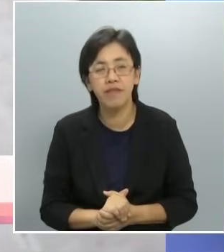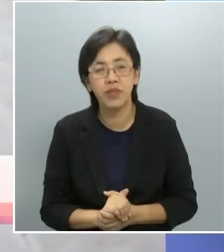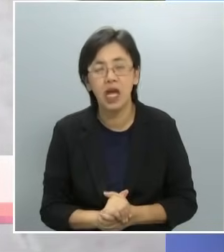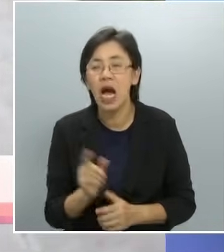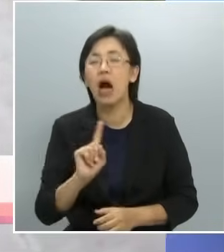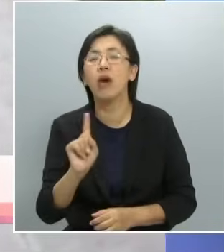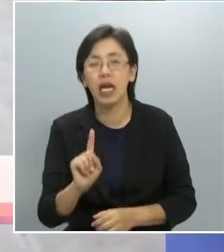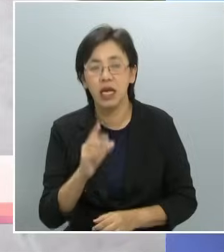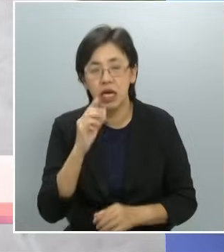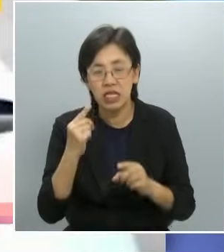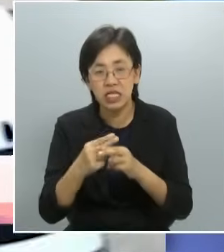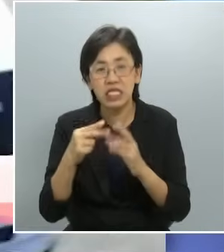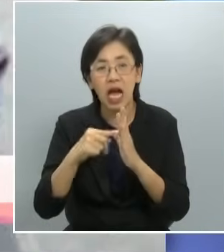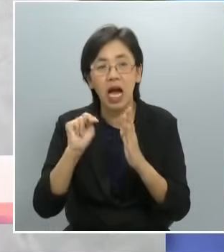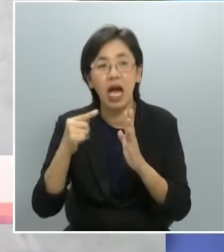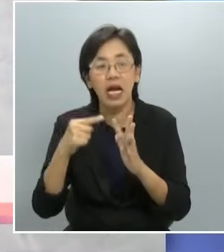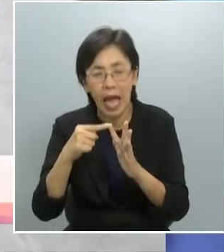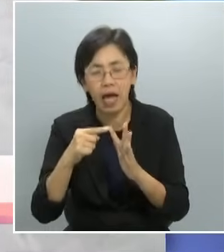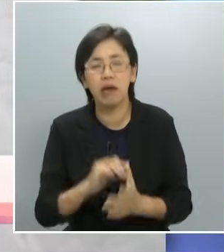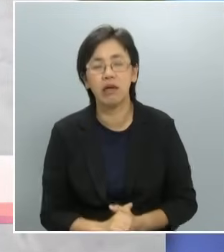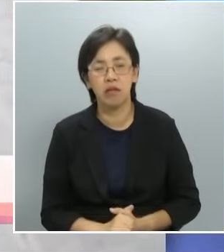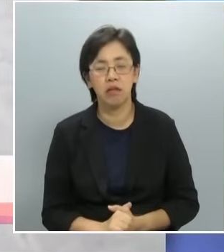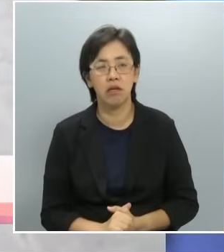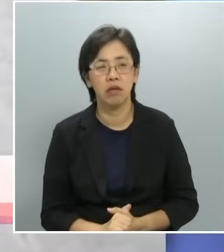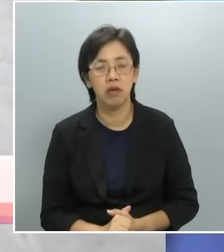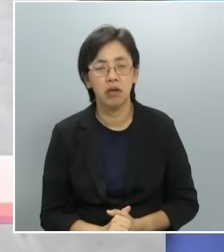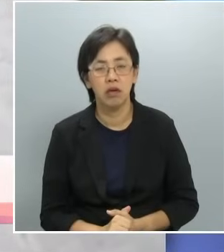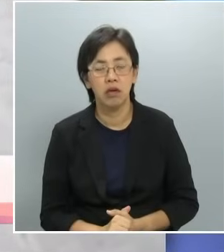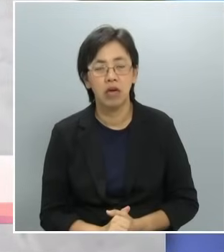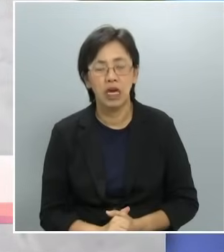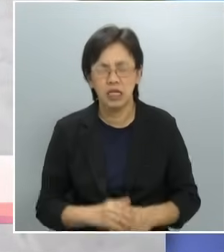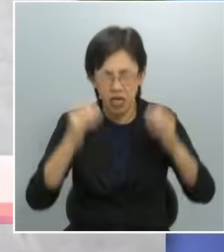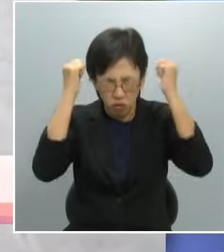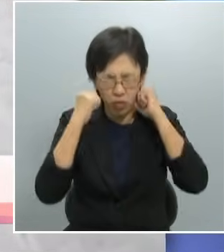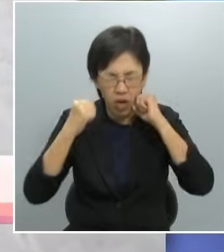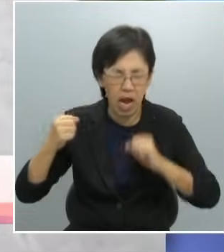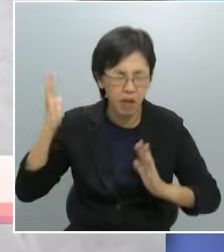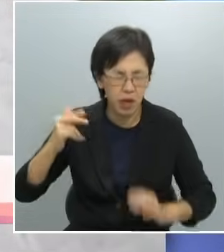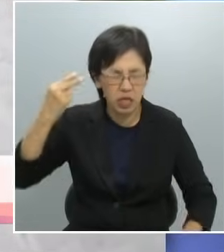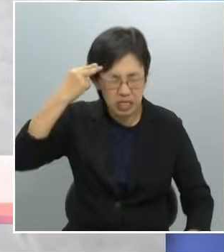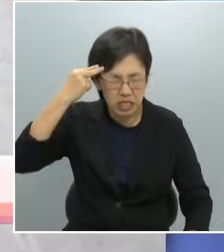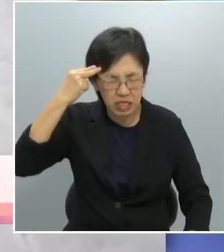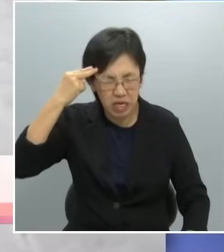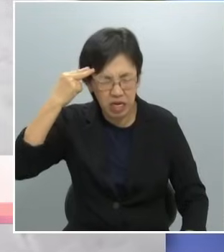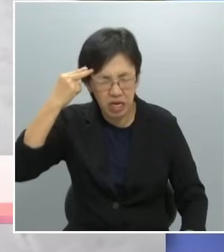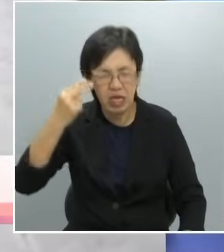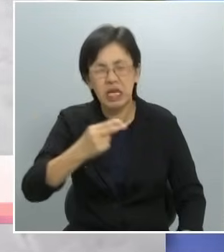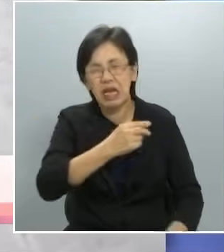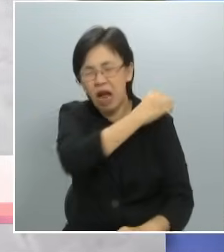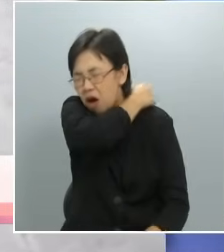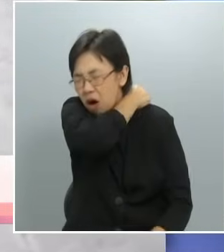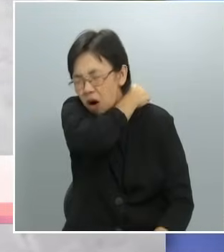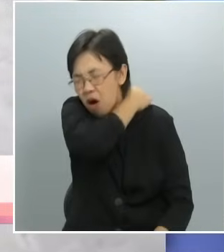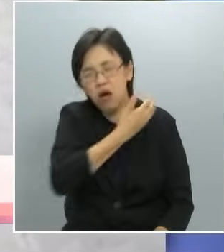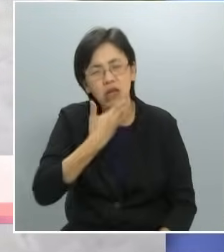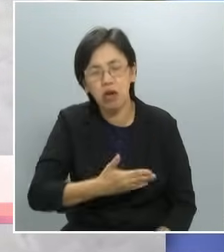ต่อแงะเอาไงต่อโดยมีคนใช้ปืนเจาะหัวเอาไว้แล้วก็ใช้แขนล็อกคอตลอดเวลาต่อม